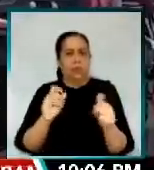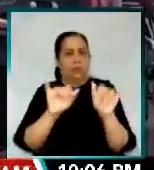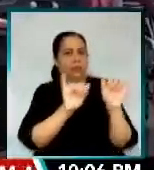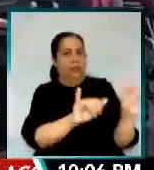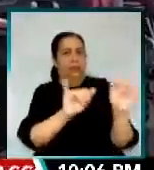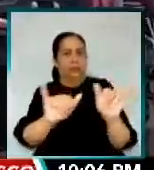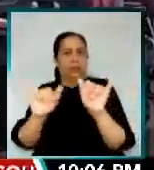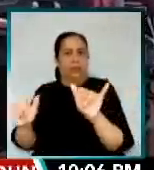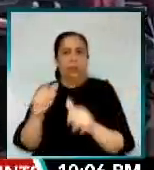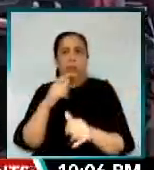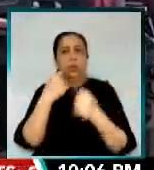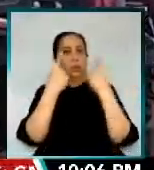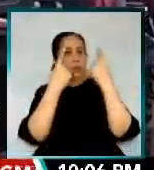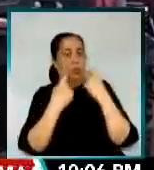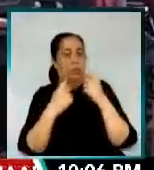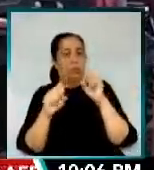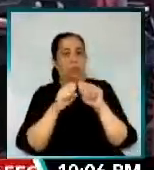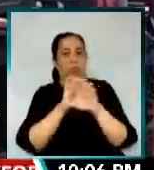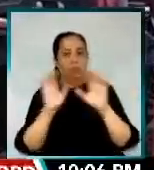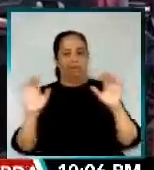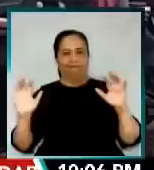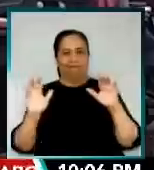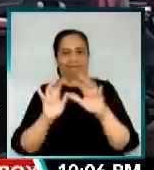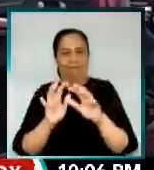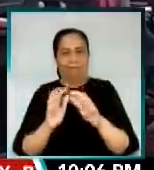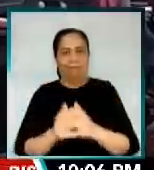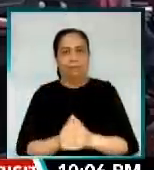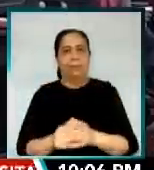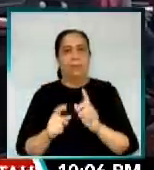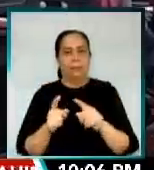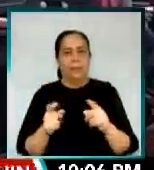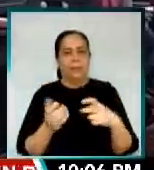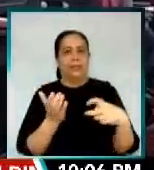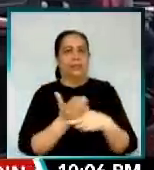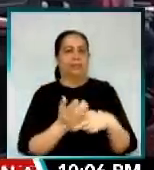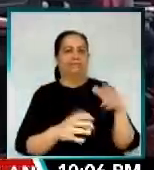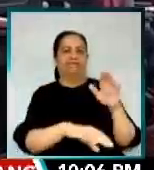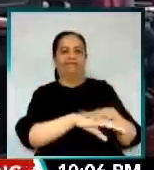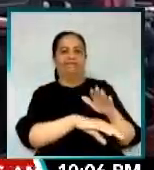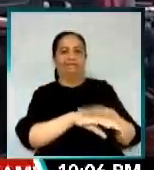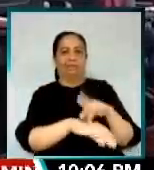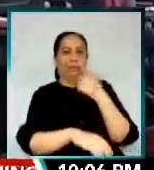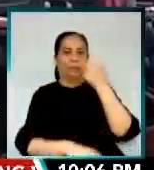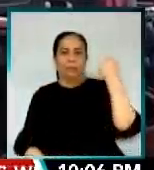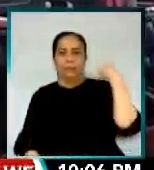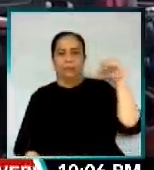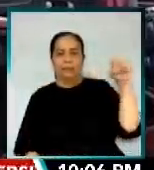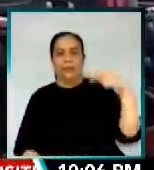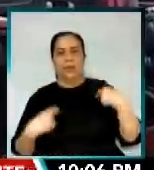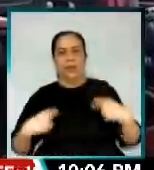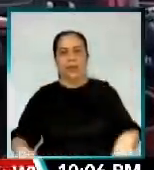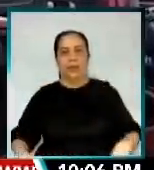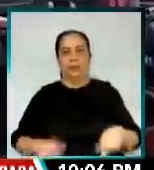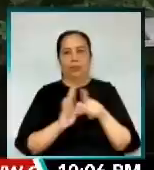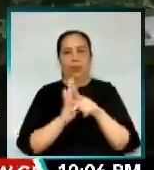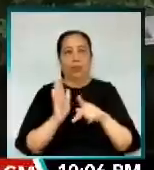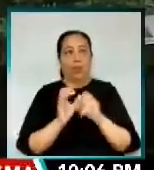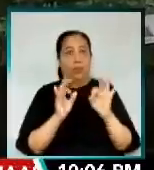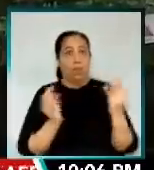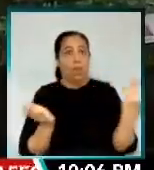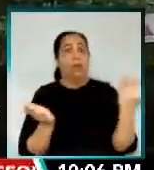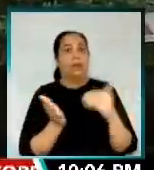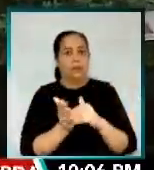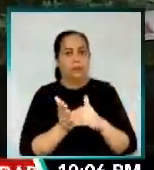magpapaswab para hindi sila magsiksikan. Tiniketan ang clinic dahil sa paglabag sa health protocols. Kung maulit pa ito,